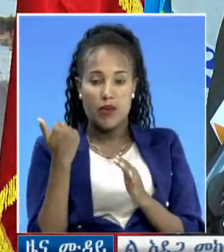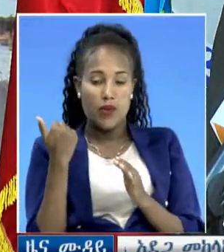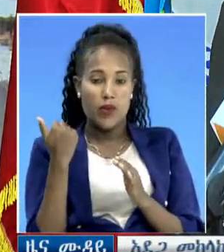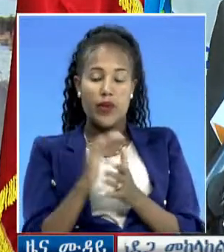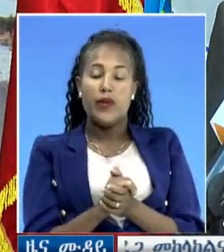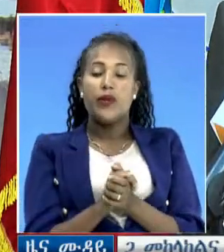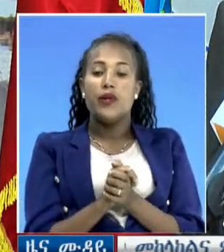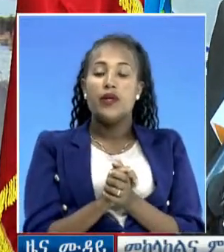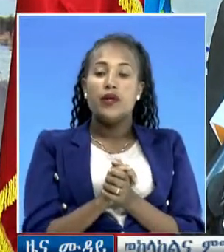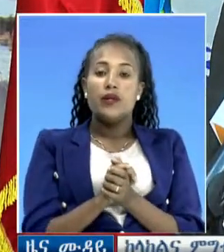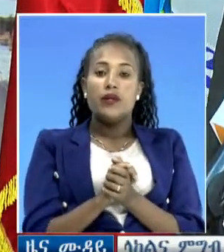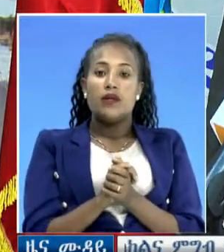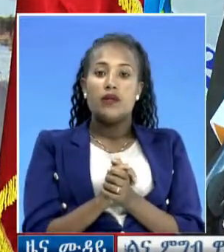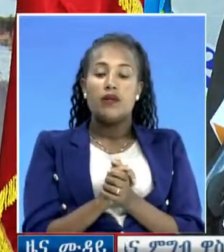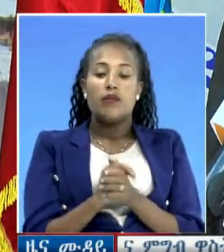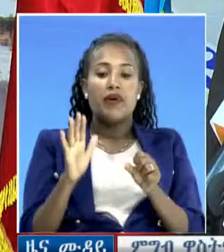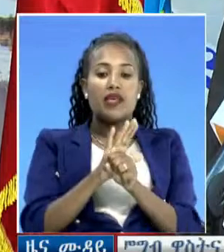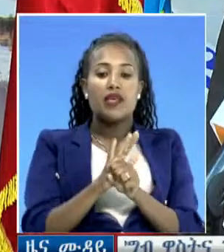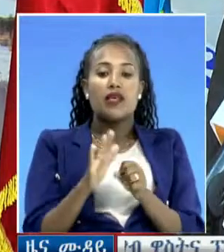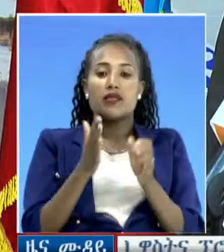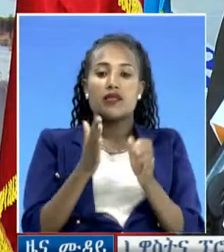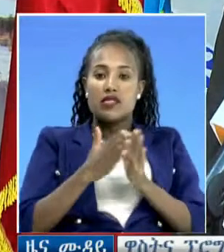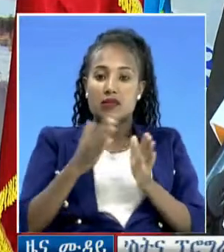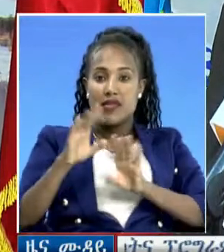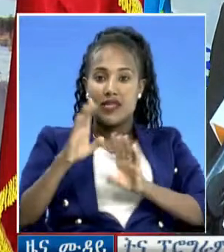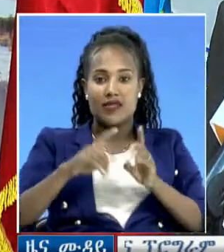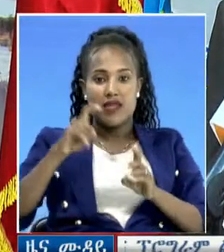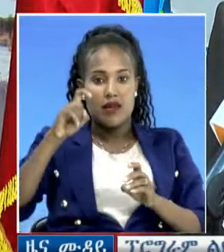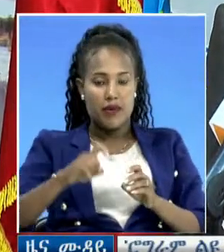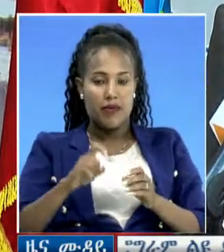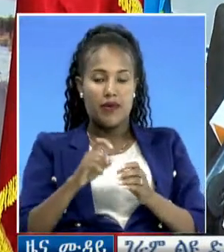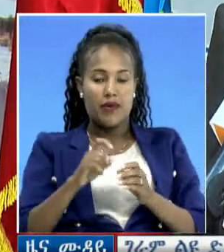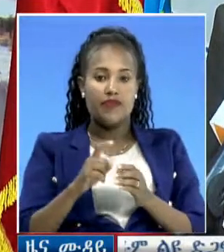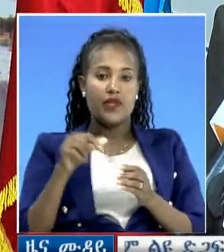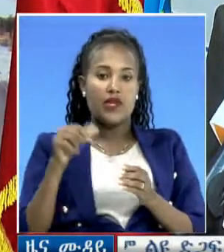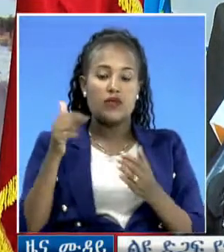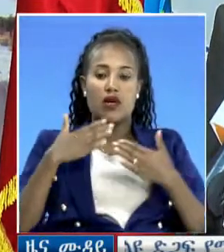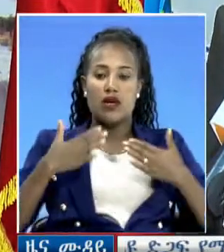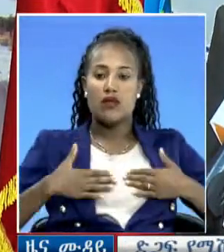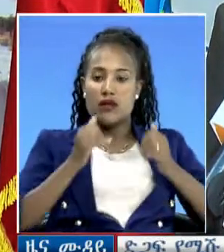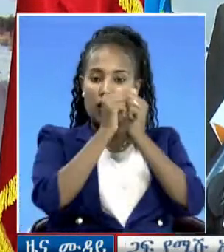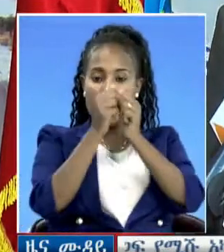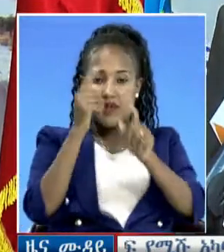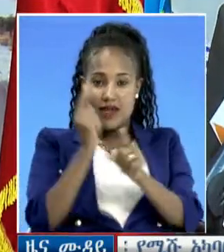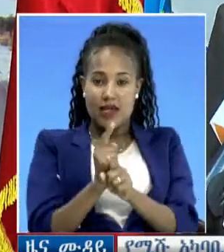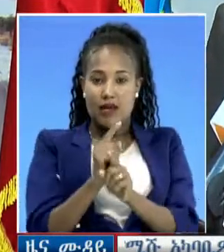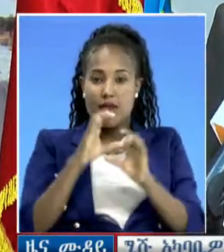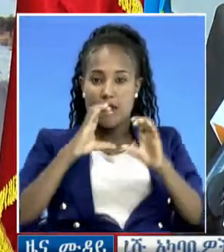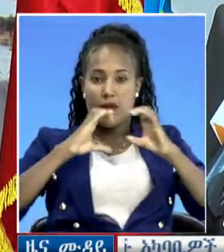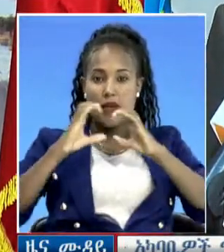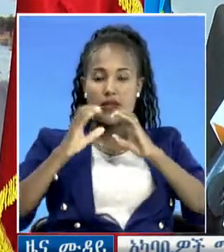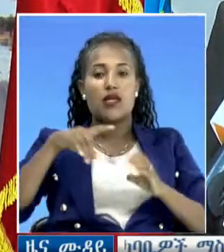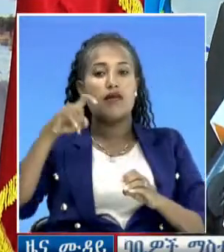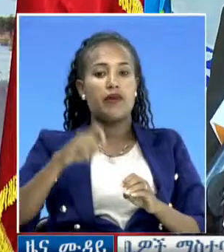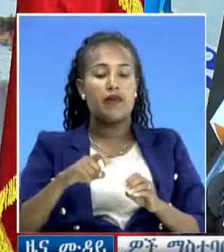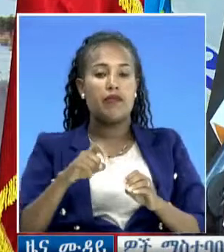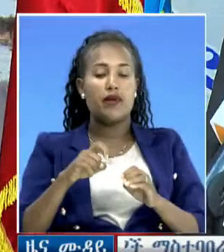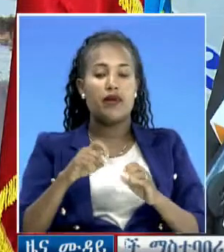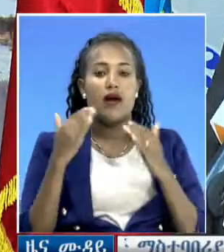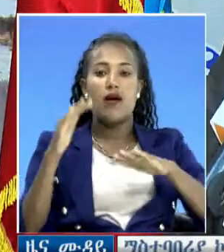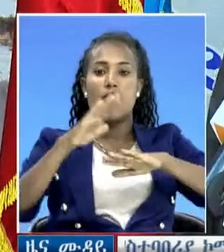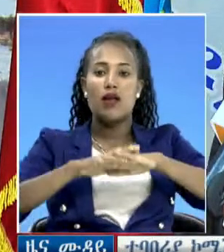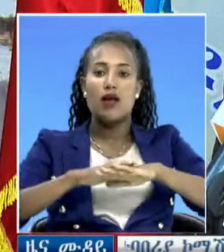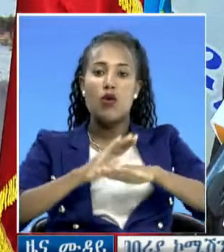ሚኒስትሩ። በቂ ቅድመ ዝግጅት መደረግ ስለነበረበት ከሌሎች አካላት ጋር በተገቢው መንገድ መግባባት ስለነበረብን አሁን